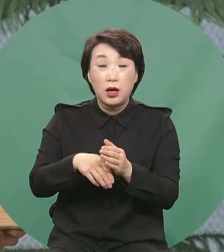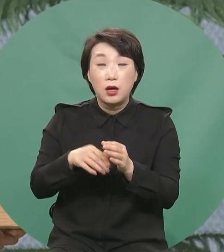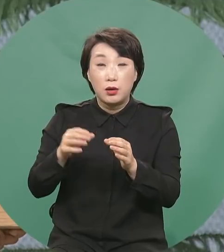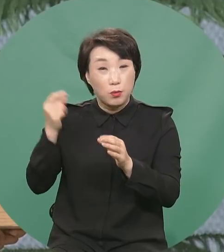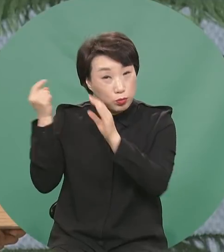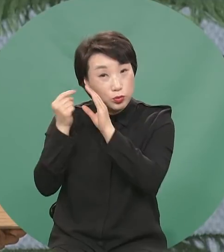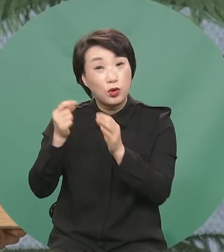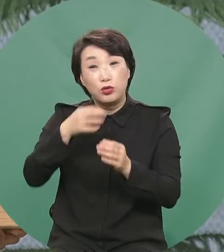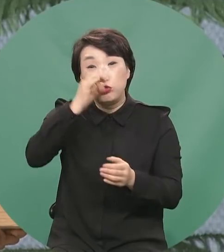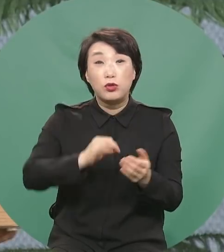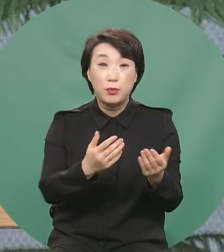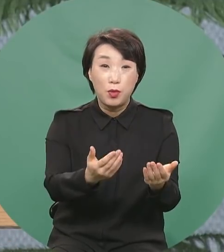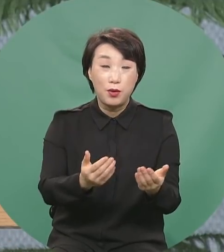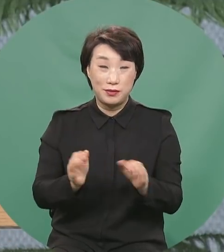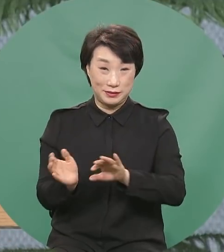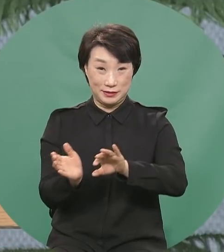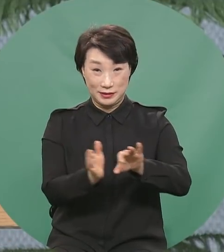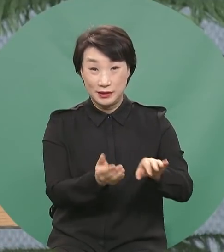예수 그리스도께서